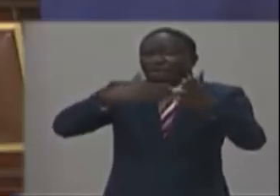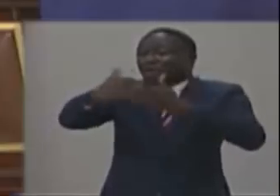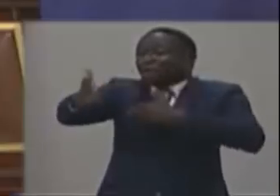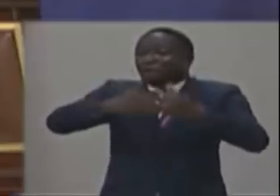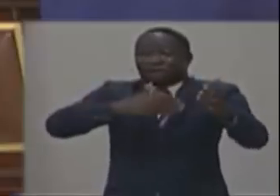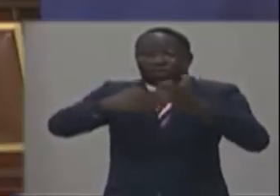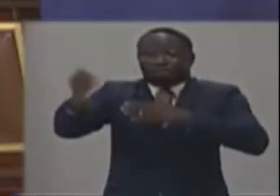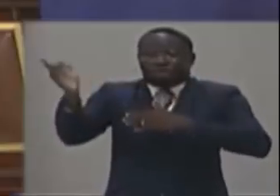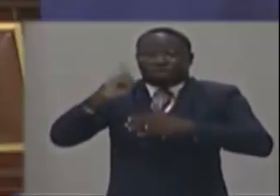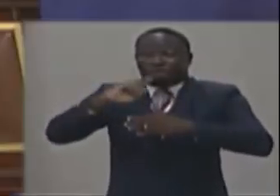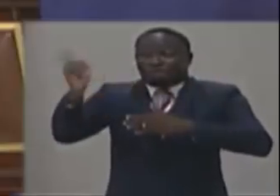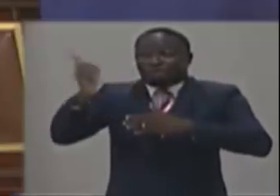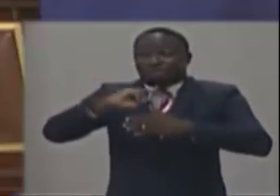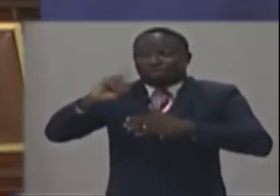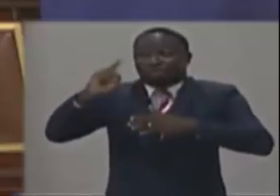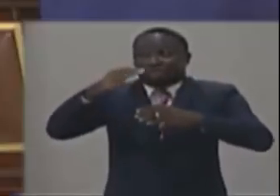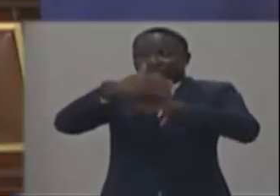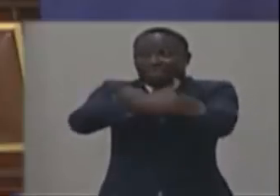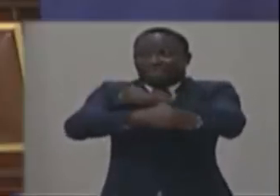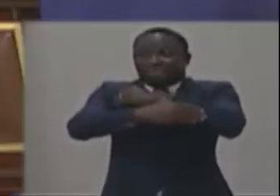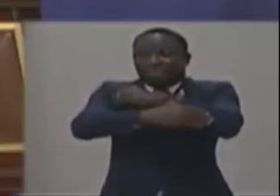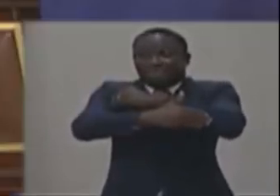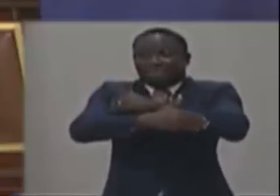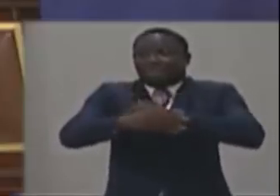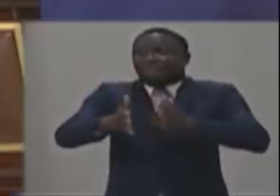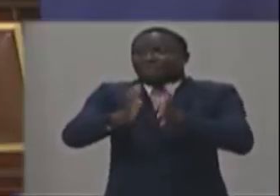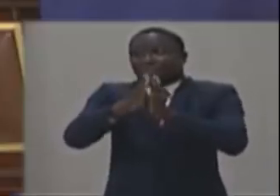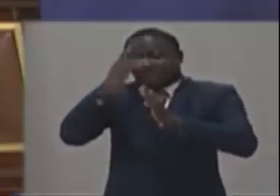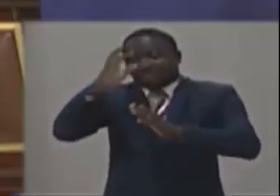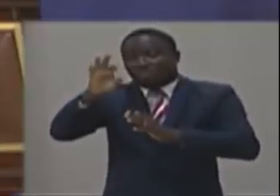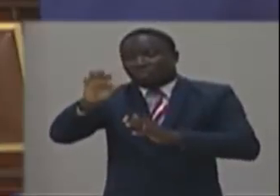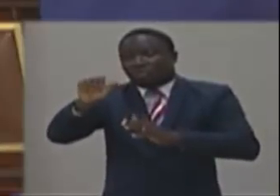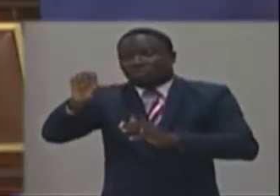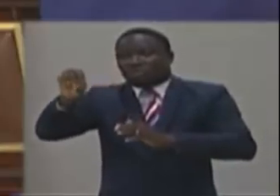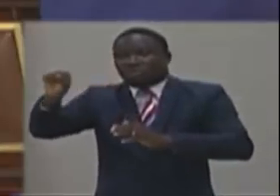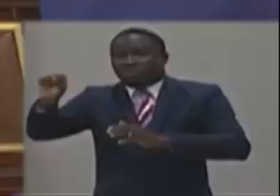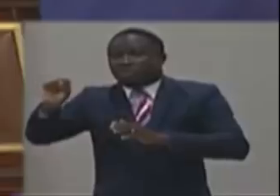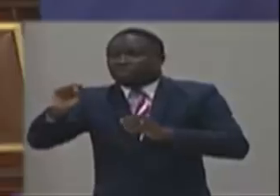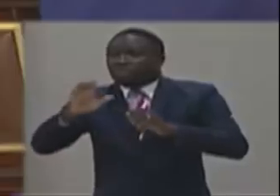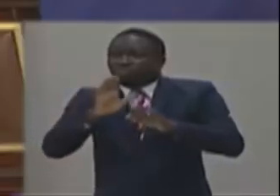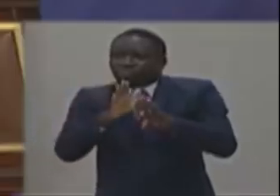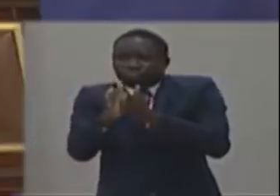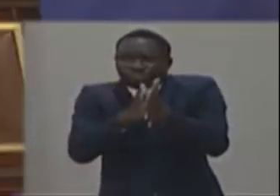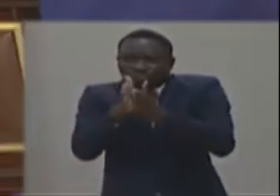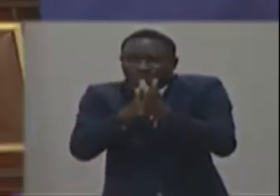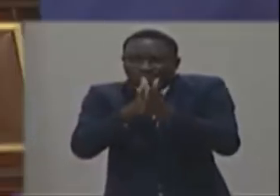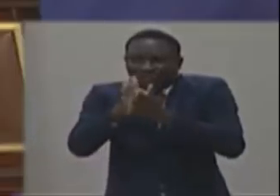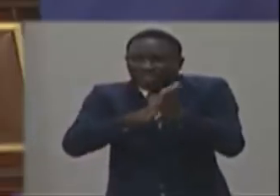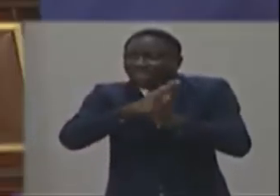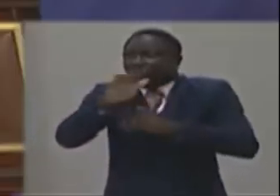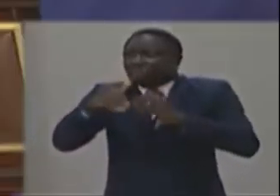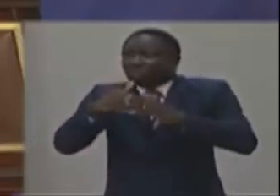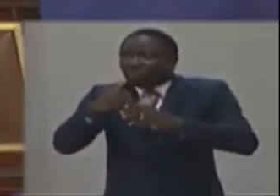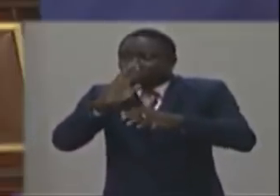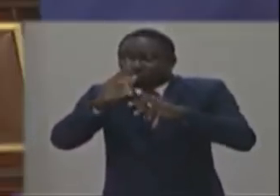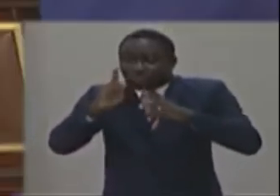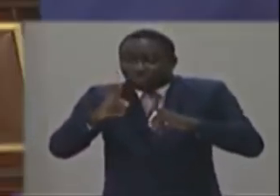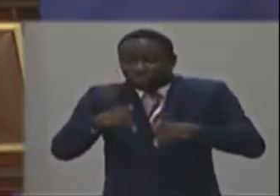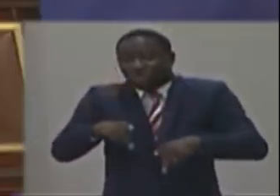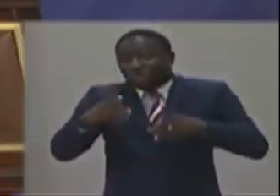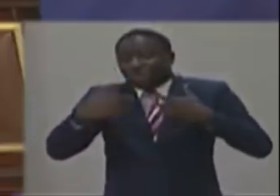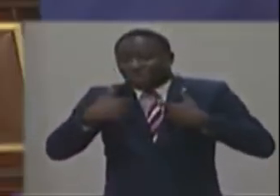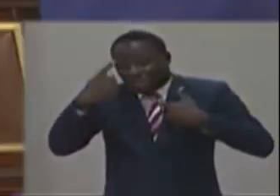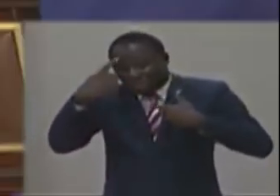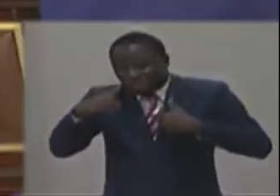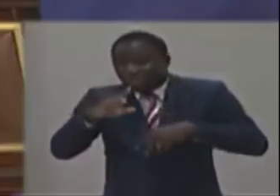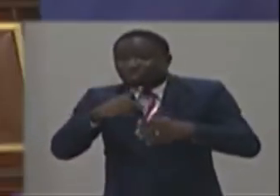soit côté nous y est dans le pays. Je demande pour FAES mobiliser toutes les ressources liées sans réserve